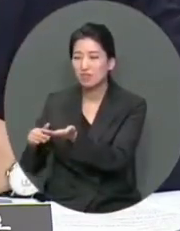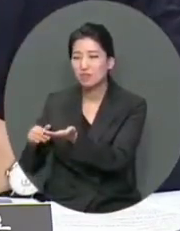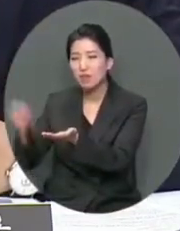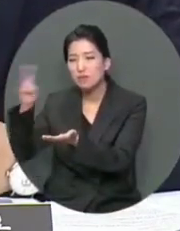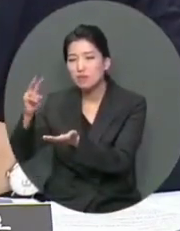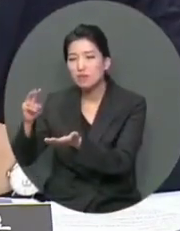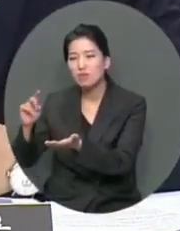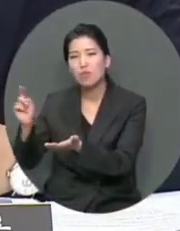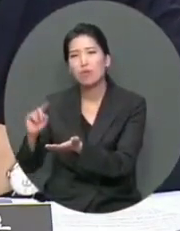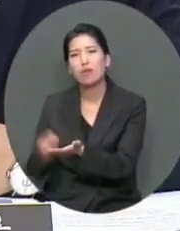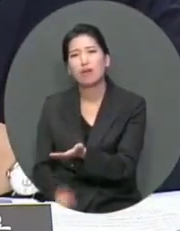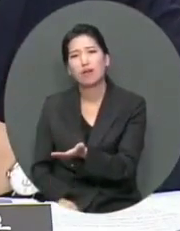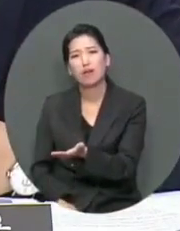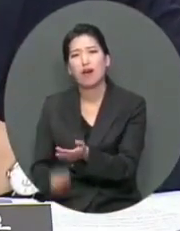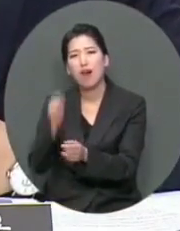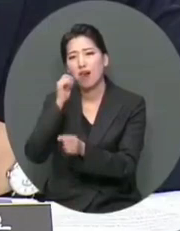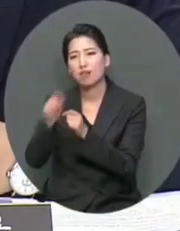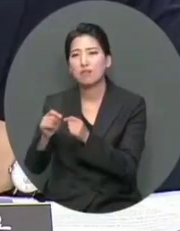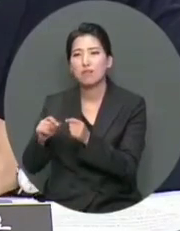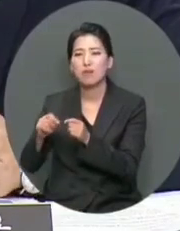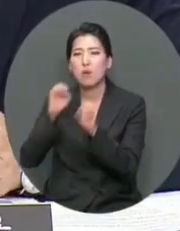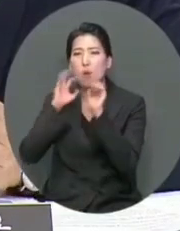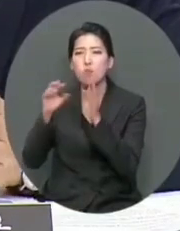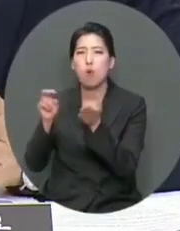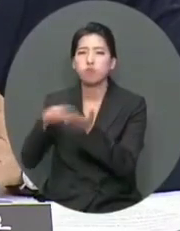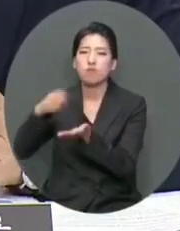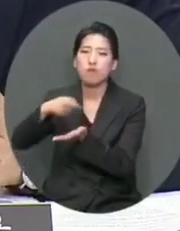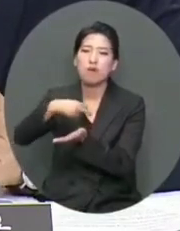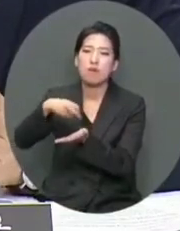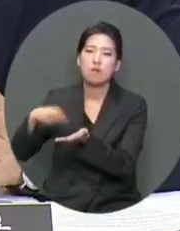전화를 하듯이 당초